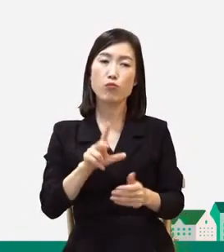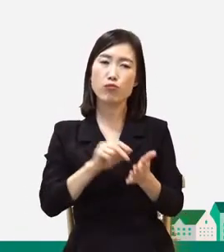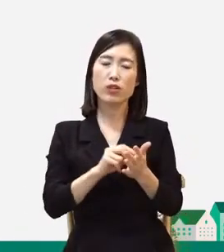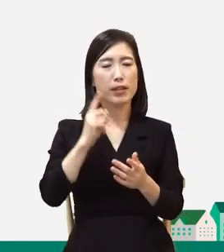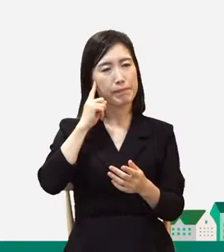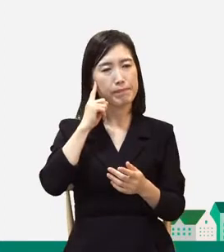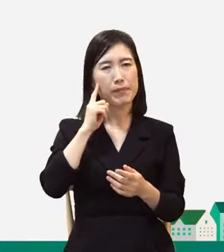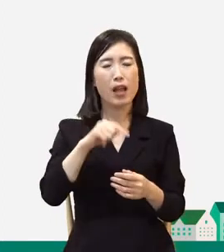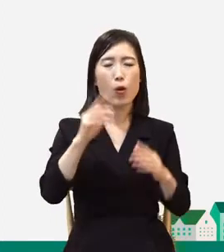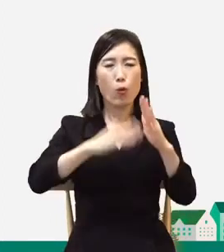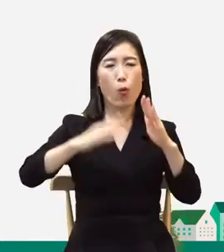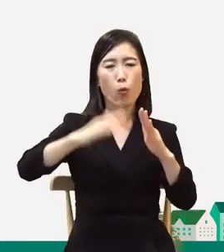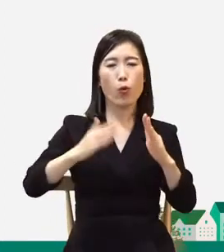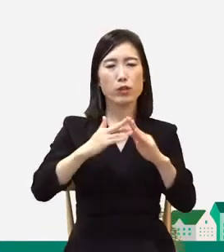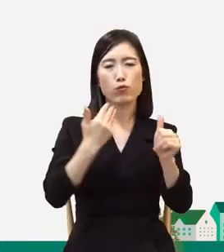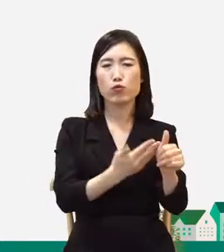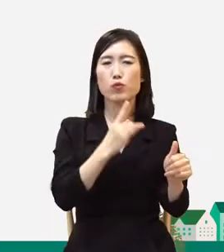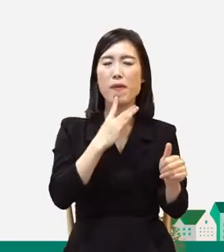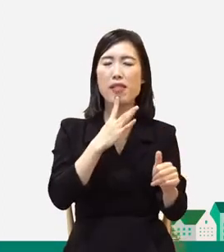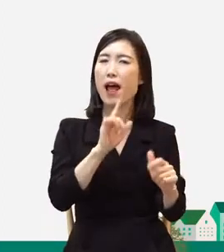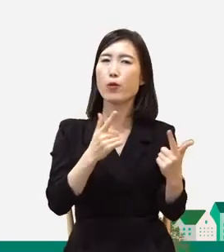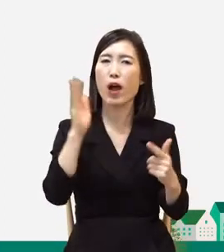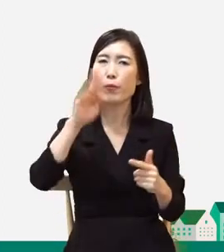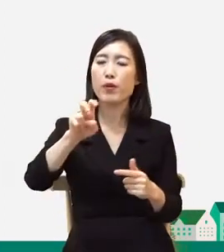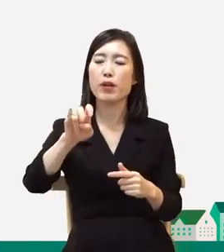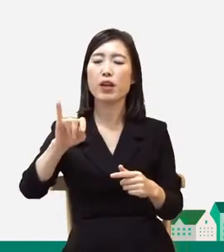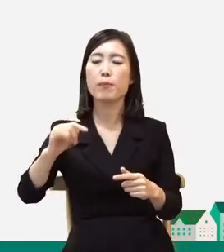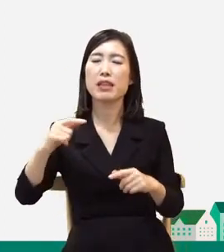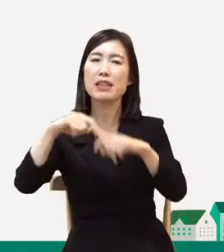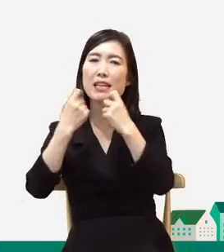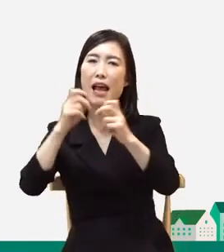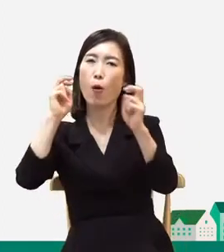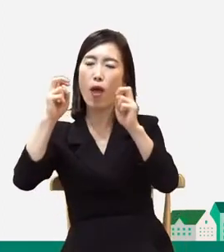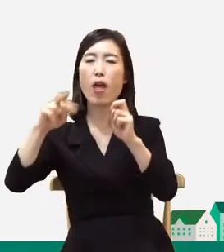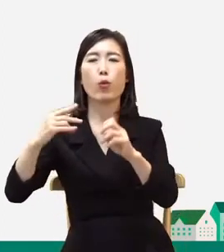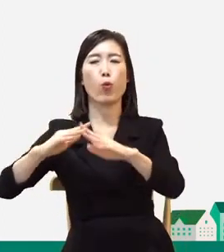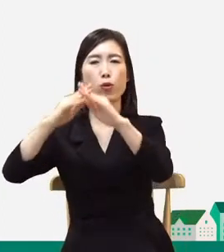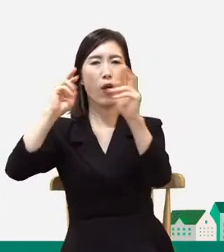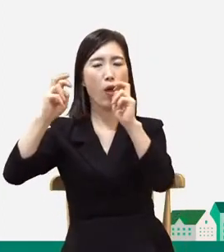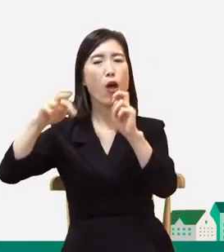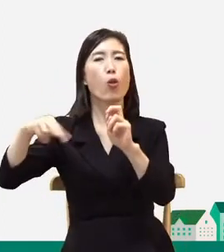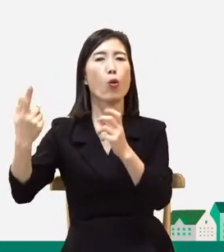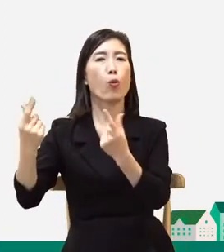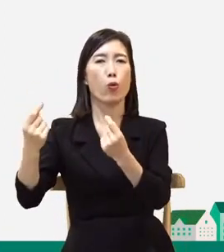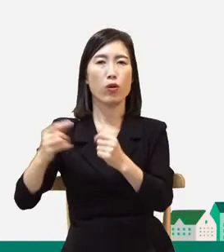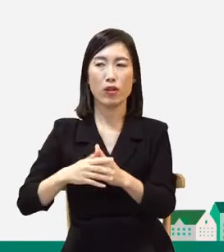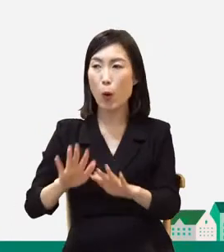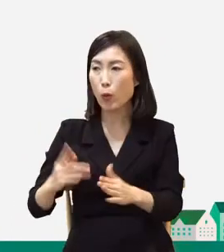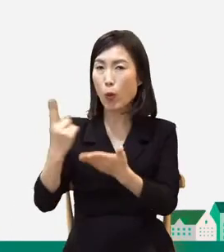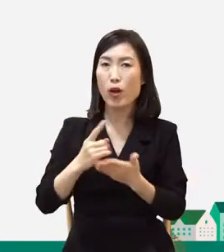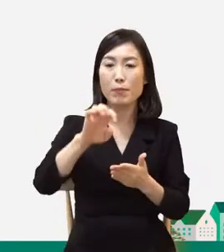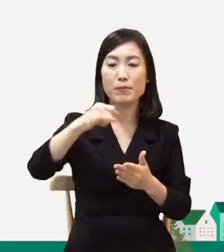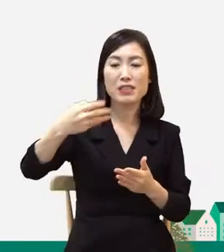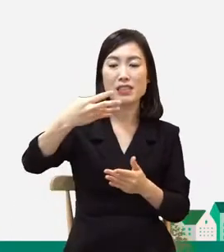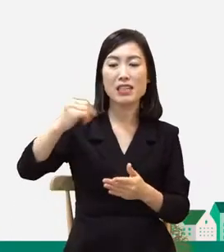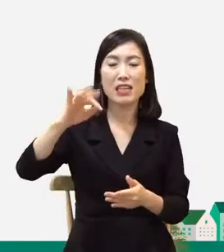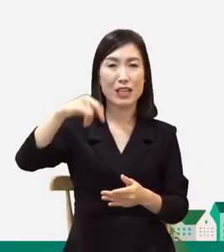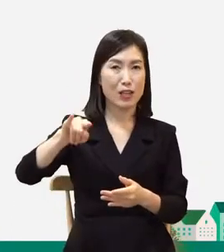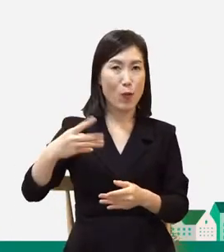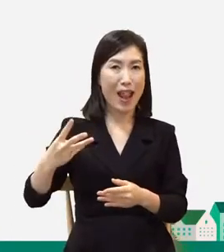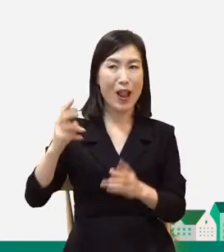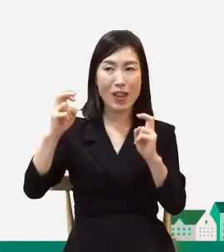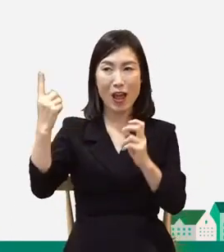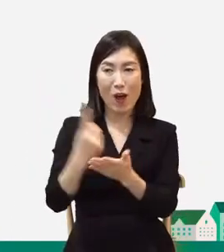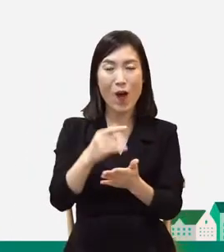같이 붙어서 할 필요가 있다라고 생각하고 있고 그래서 뭐 여기 프리엘도 계신데 어쨌든 프리엘이나 엔젤세이분들하고는